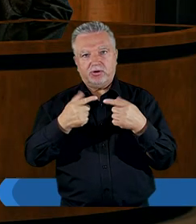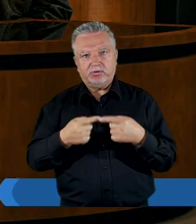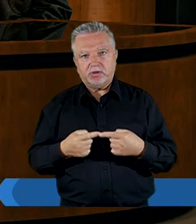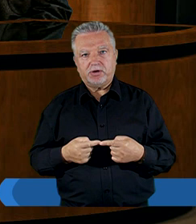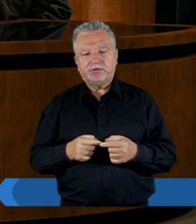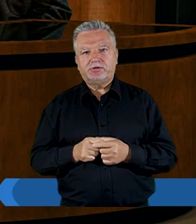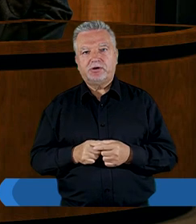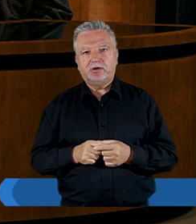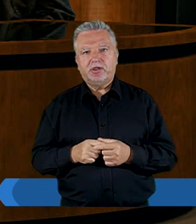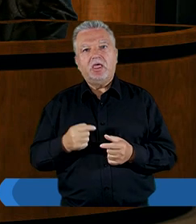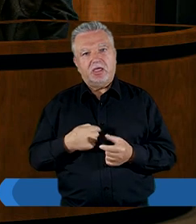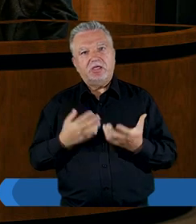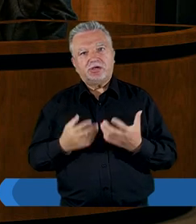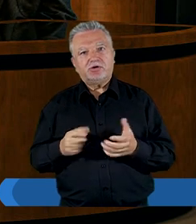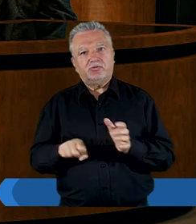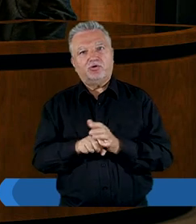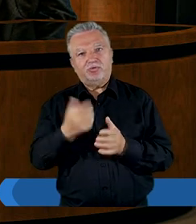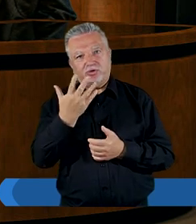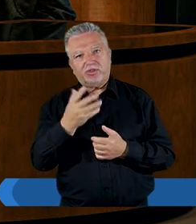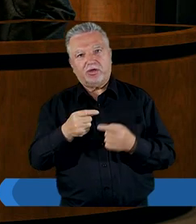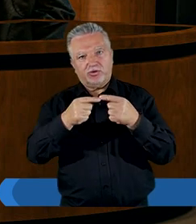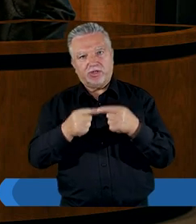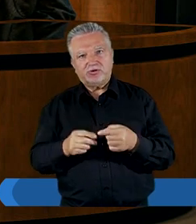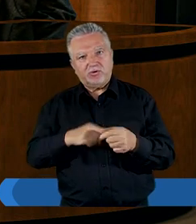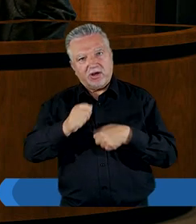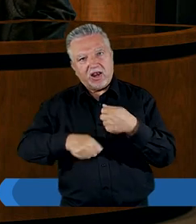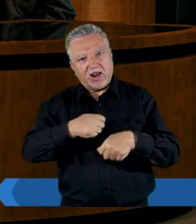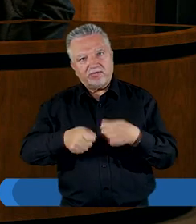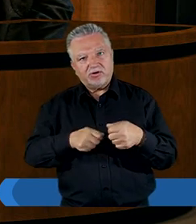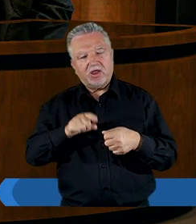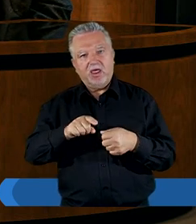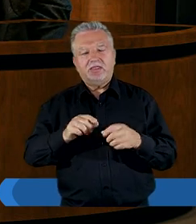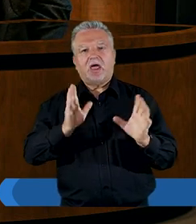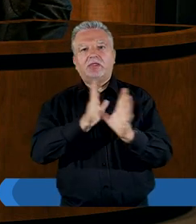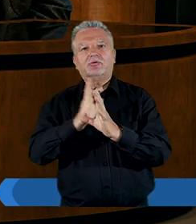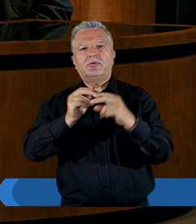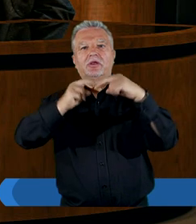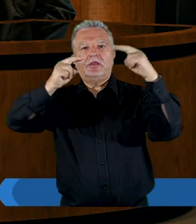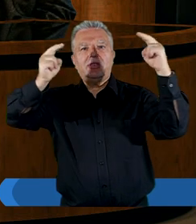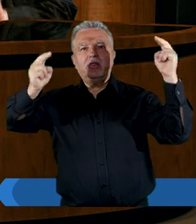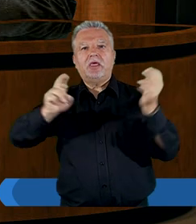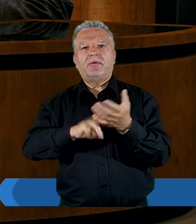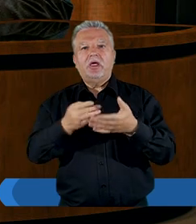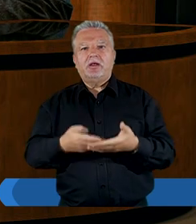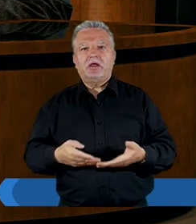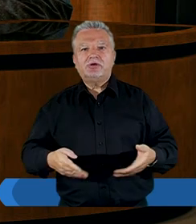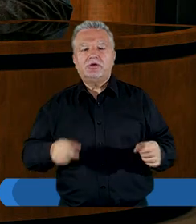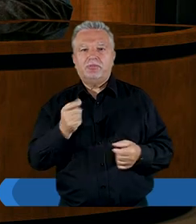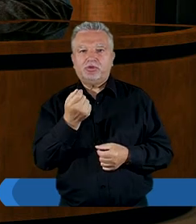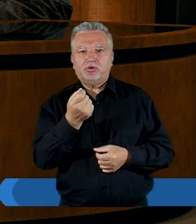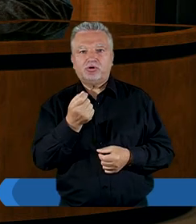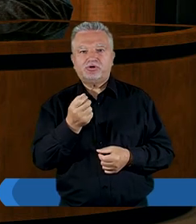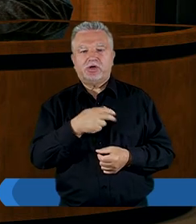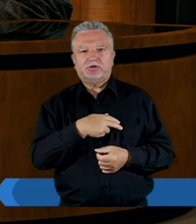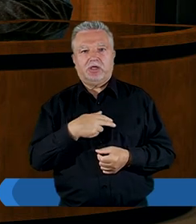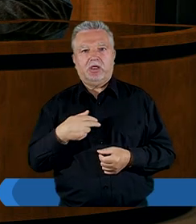ja bym jeszcze wpierw do 5 tekstu nawiązał, bo tę atmosferę nieba na ziemi troszeczkę jakby